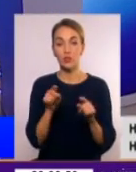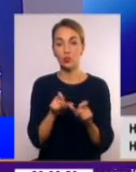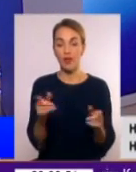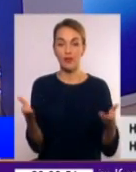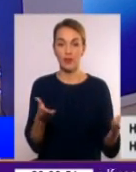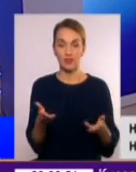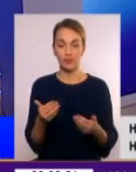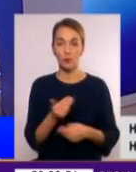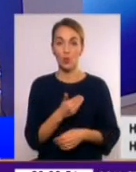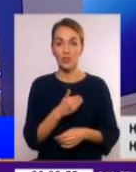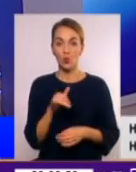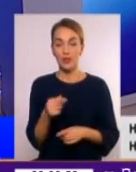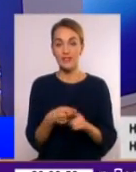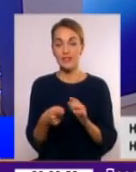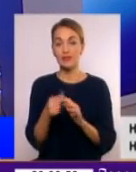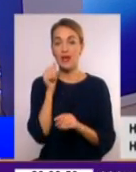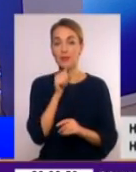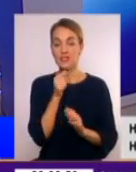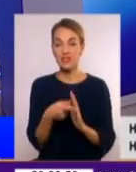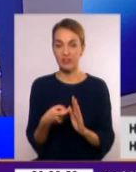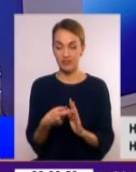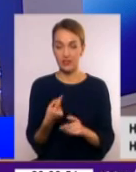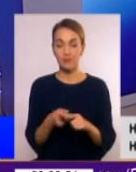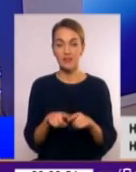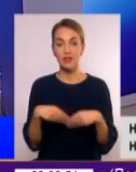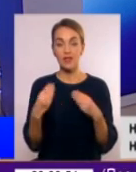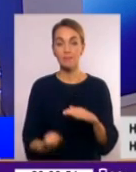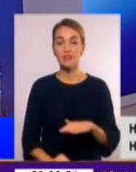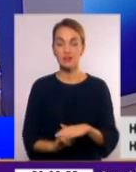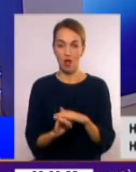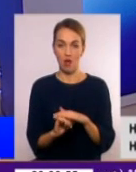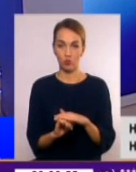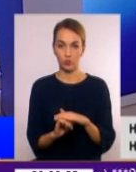які хотіли в неї ці таємниці вивідати, це дає підставу